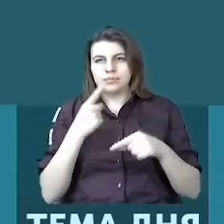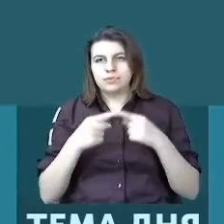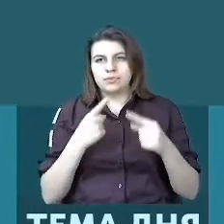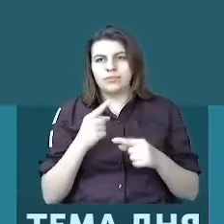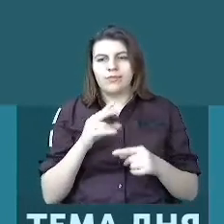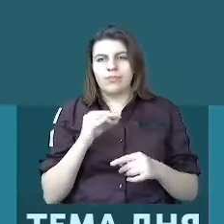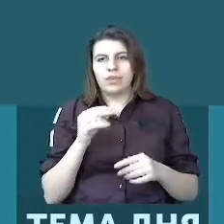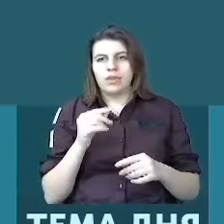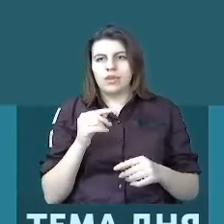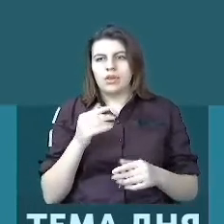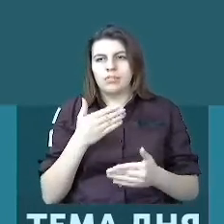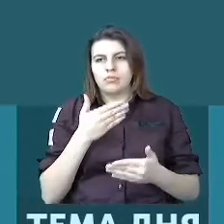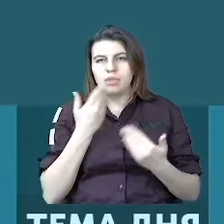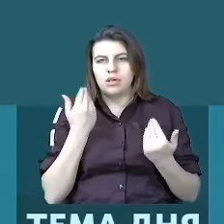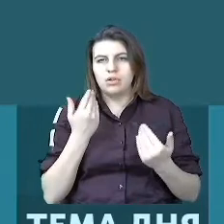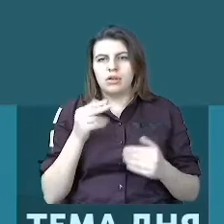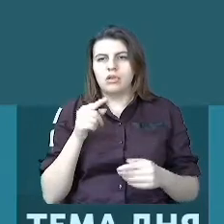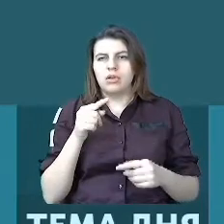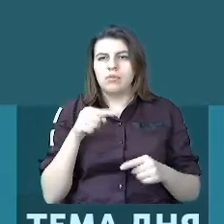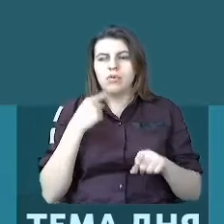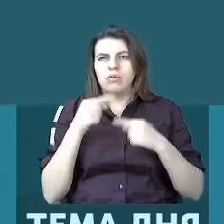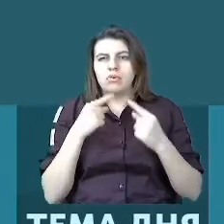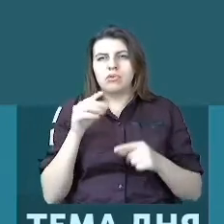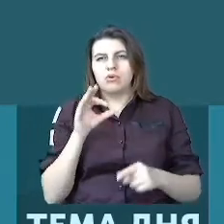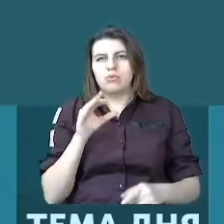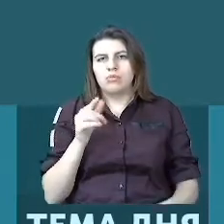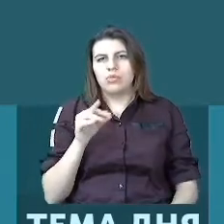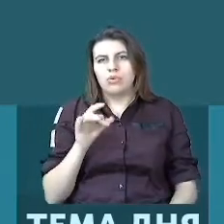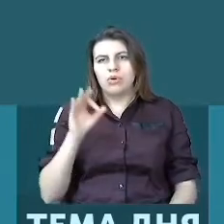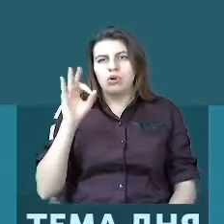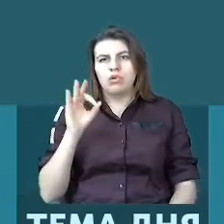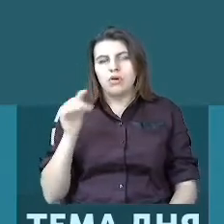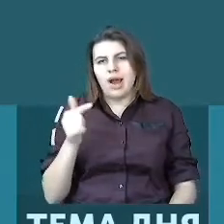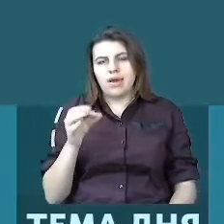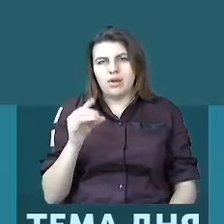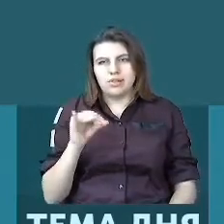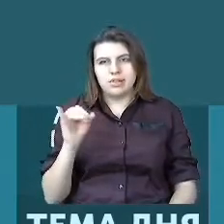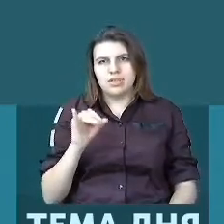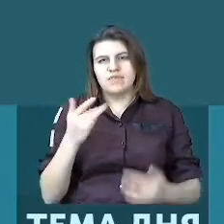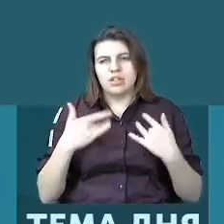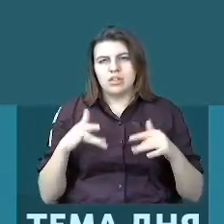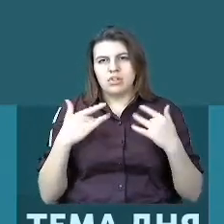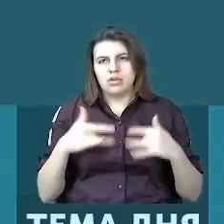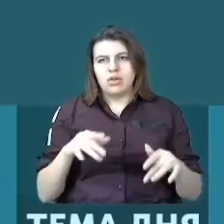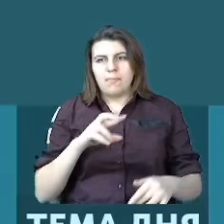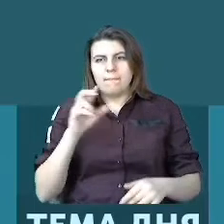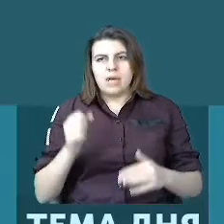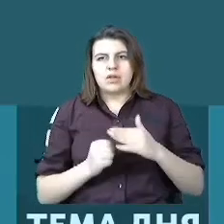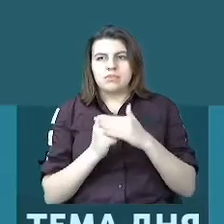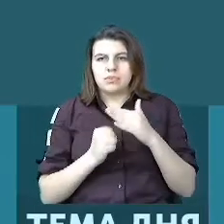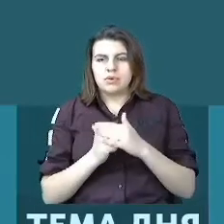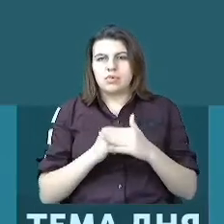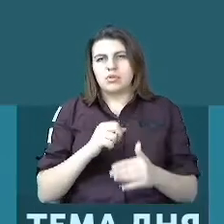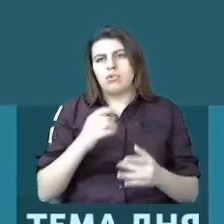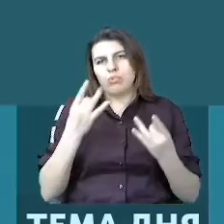гарантії звільнення, однак загальна теза така, що роботодавець з будь-якої підстави, за будь-якої мотивації може